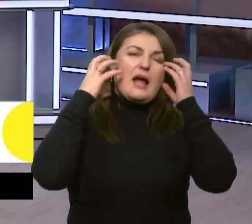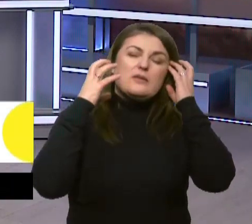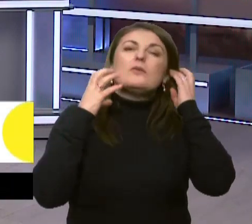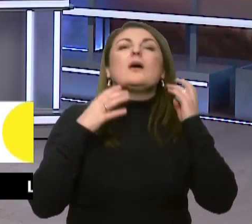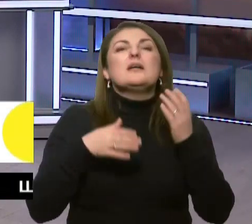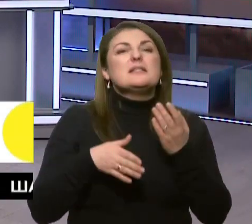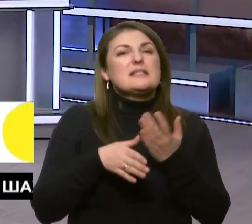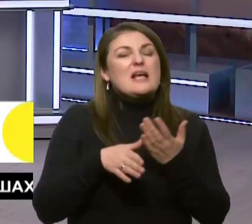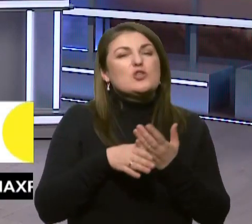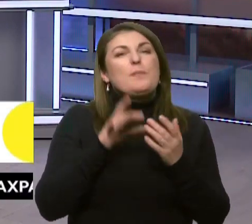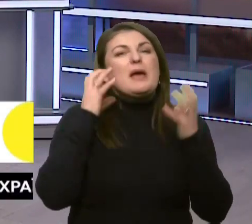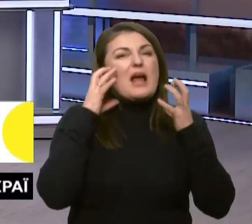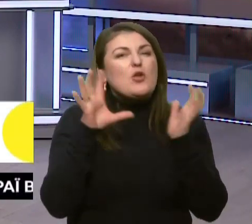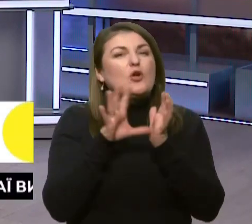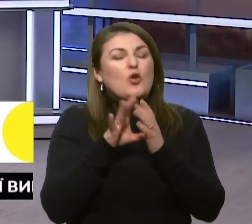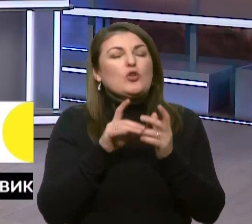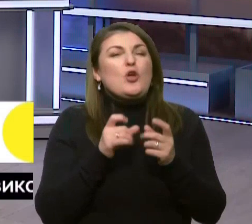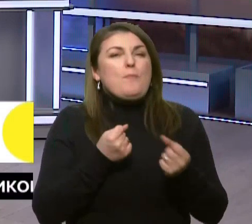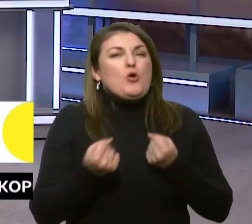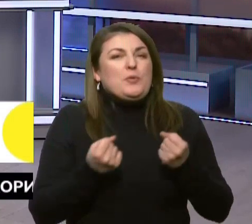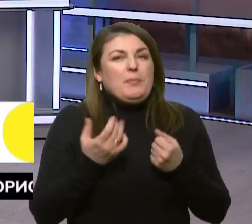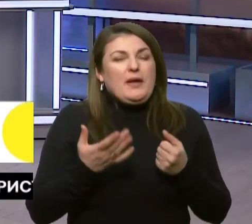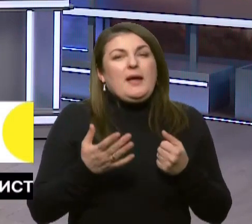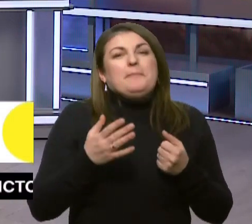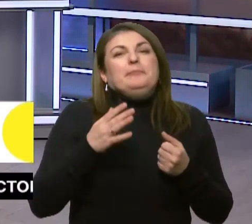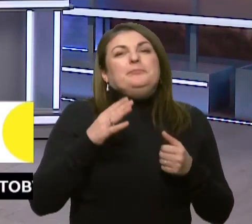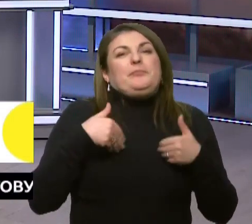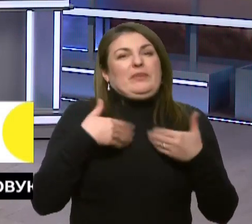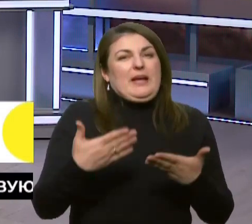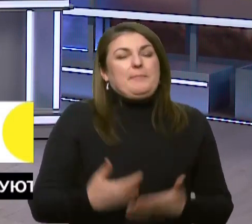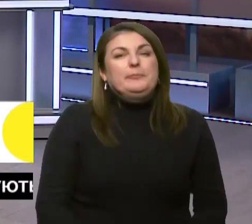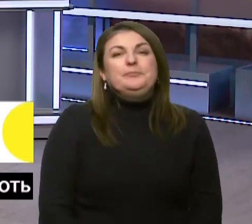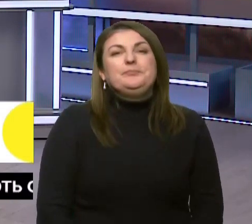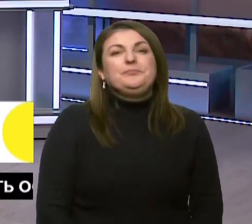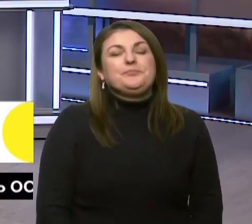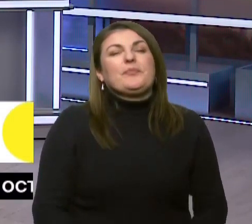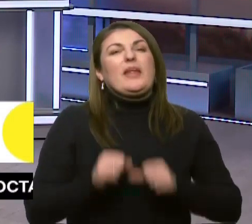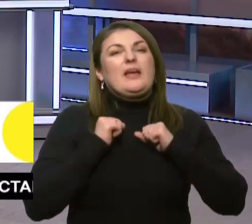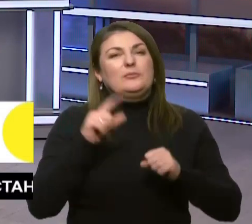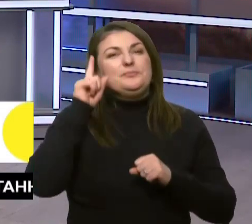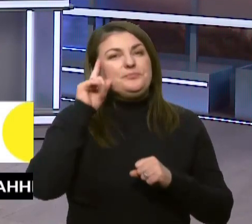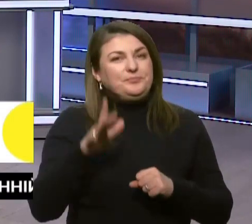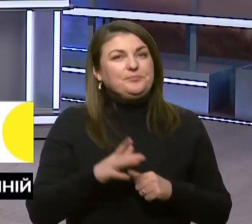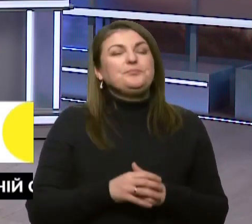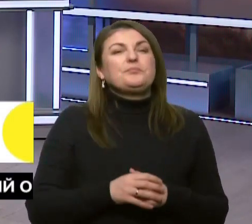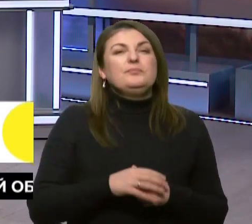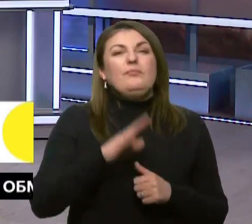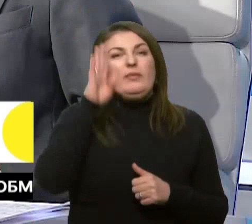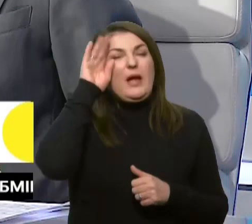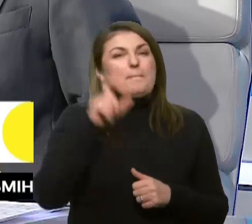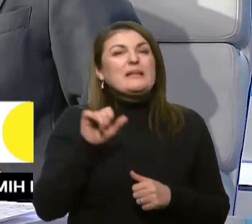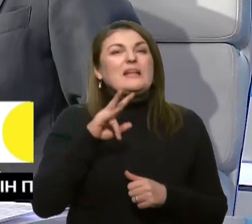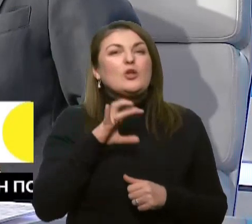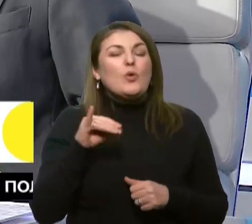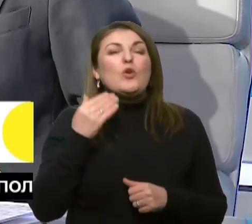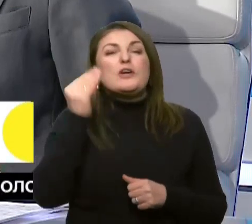засобів радіоелектронної боротьби. Пане Анатолію, слава Україні! Вітаємо! Героям слава! Пане Анатолію, от